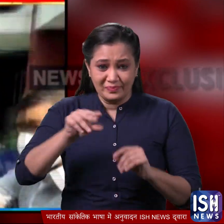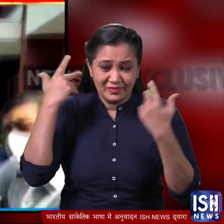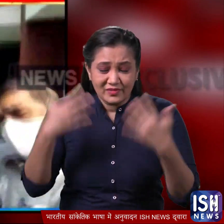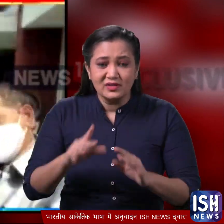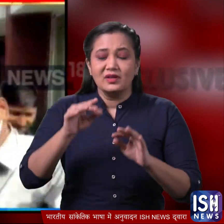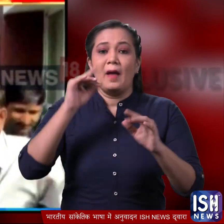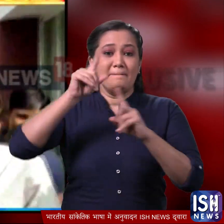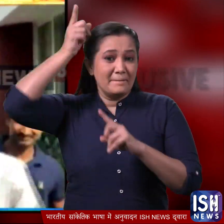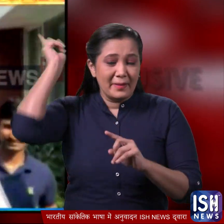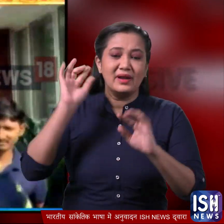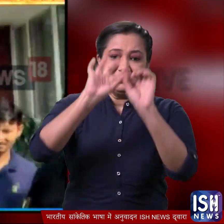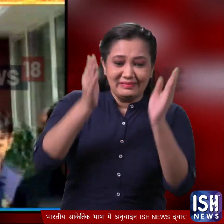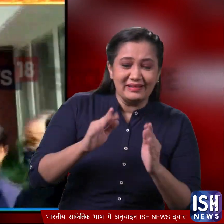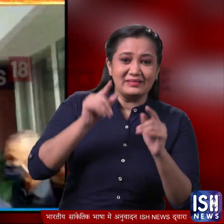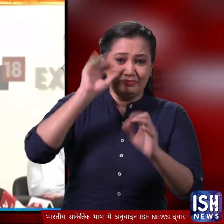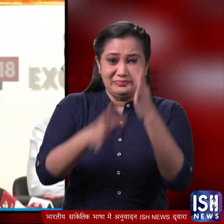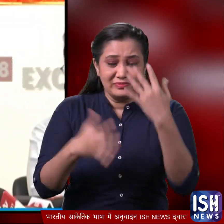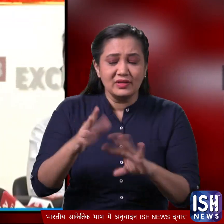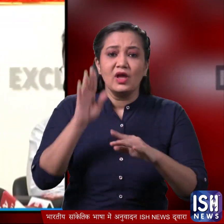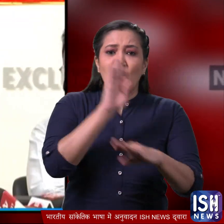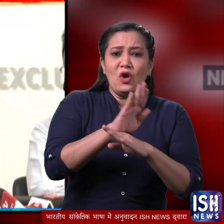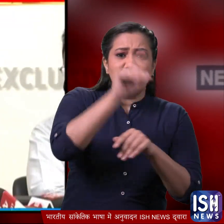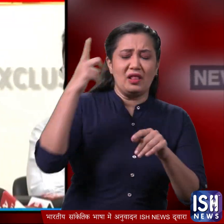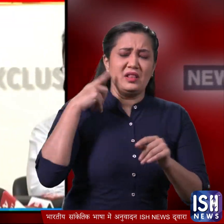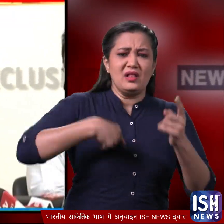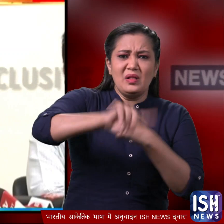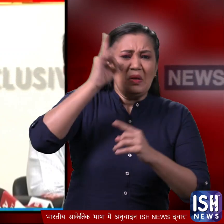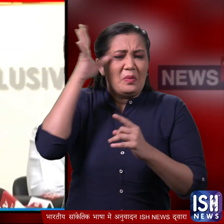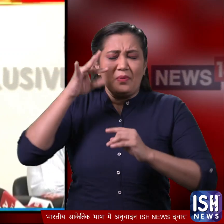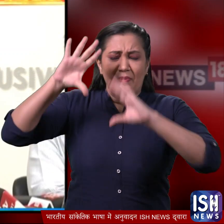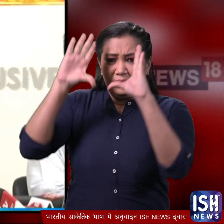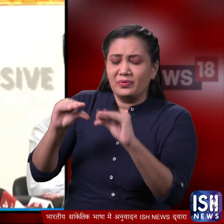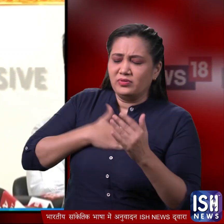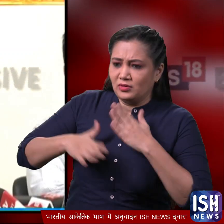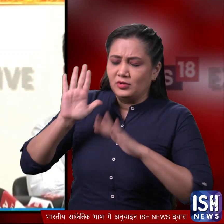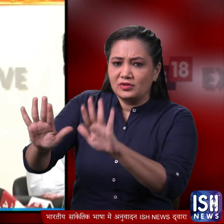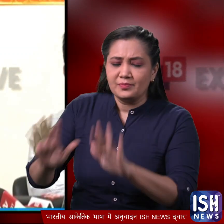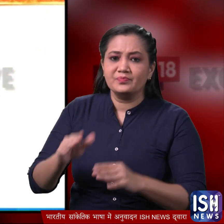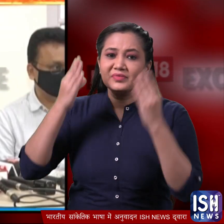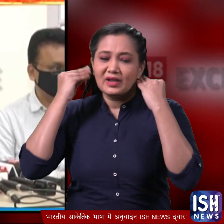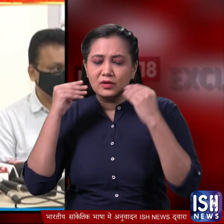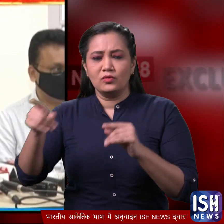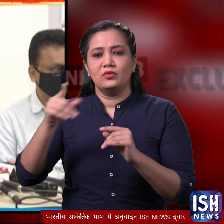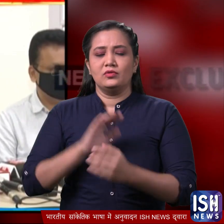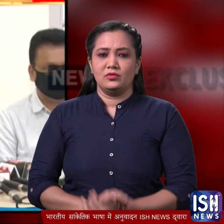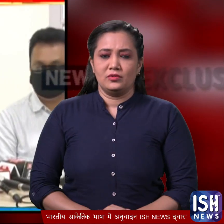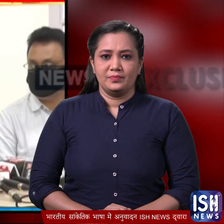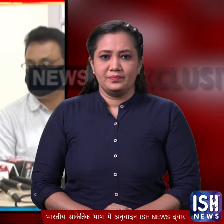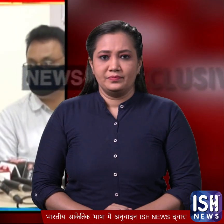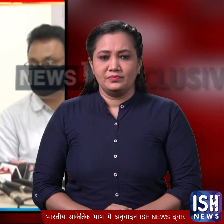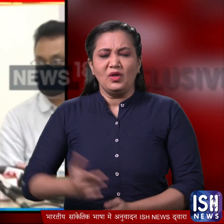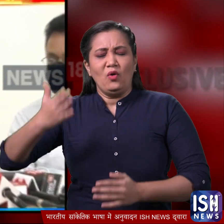बयान पर पटना में पुतला दहन हुआ तो दिल्ली में बैठे कांग्रेस के नेता उनके गुस्से को कम करने की कोशिश करते दिखाई दिए। लालू यादव जी